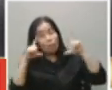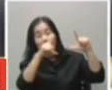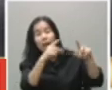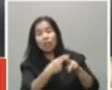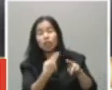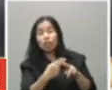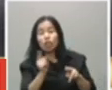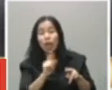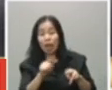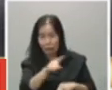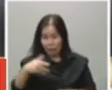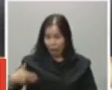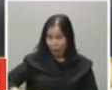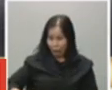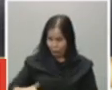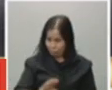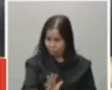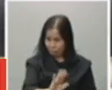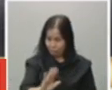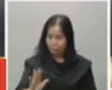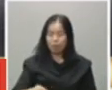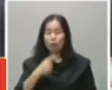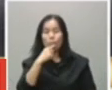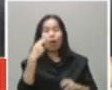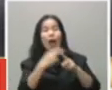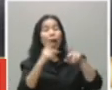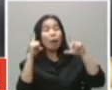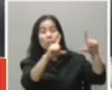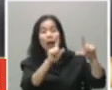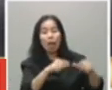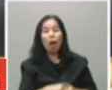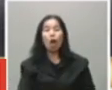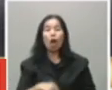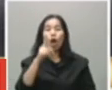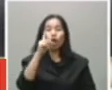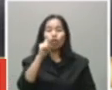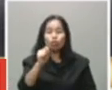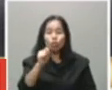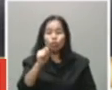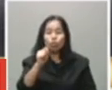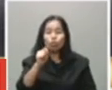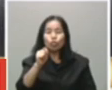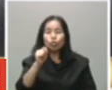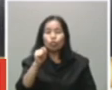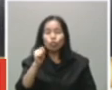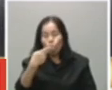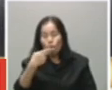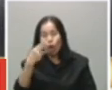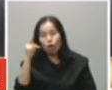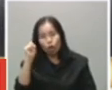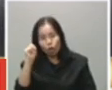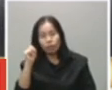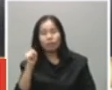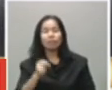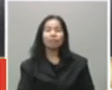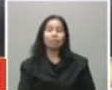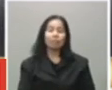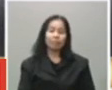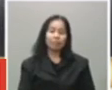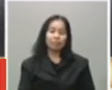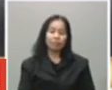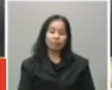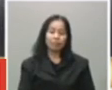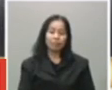ฟังแล้วอย่าหัวเราะนะครับเขาให้ฉายานามว่าตู่ธานอสครับท่านประธานที่เคารพ